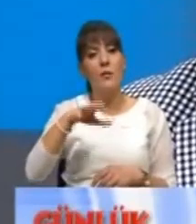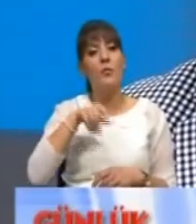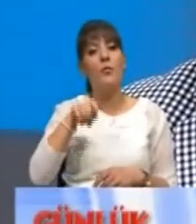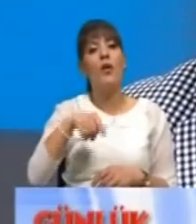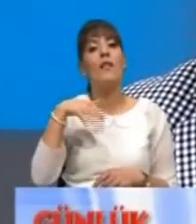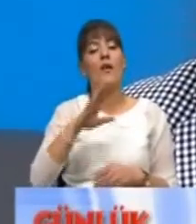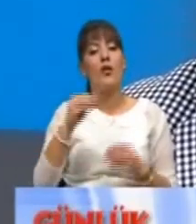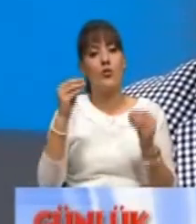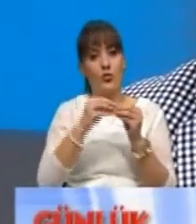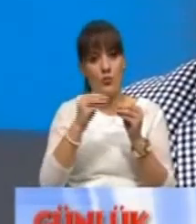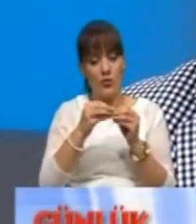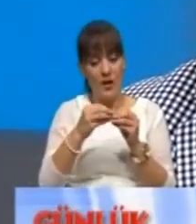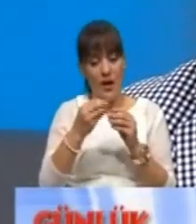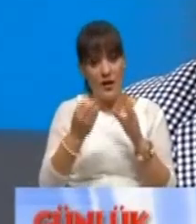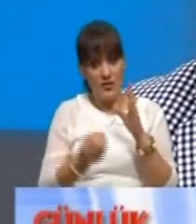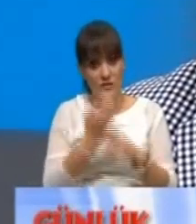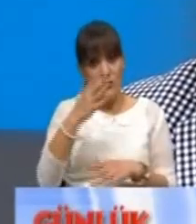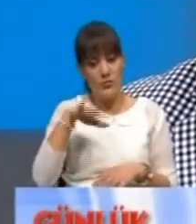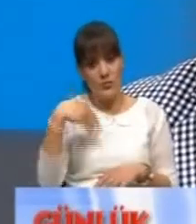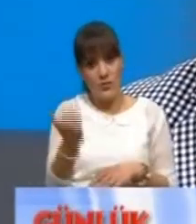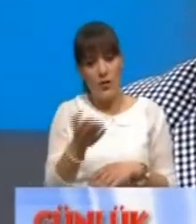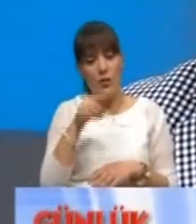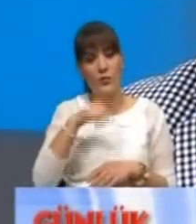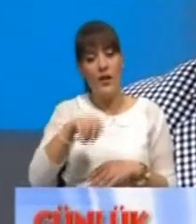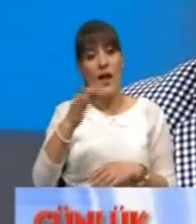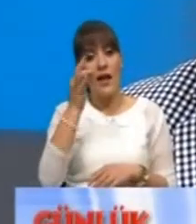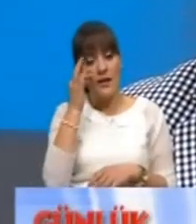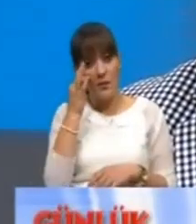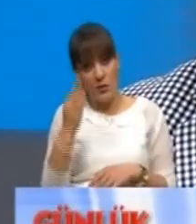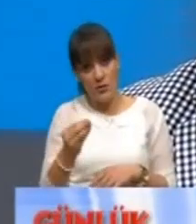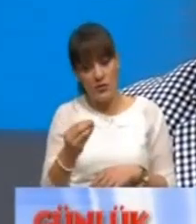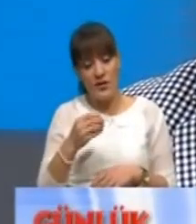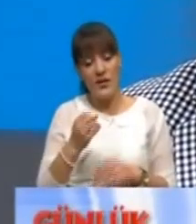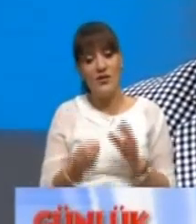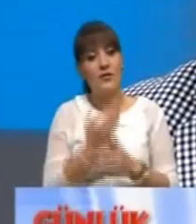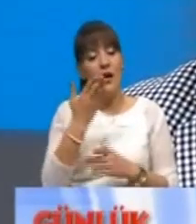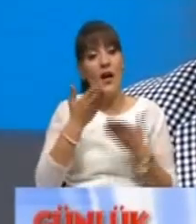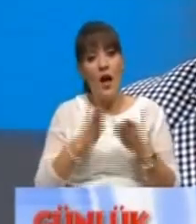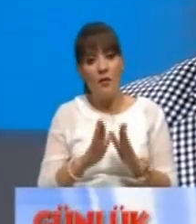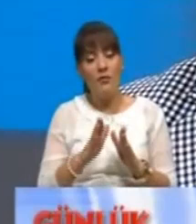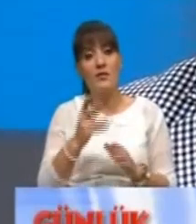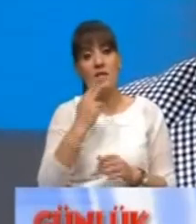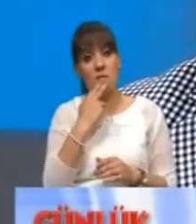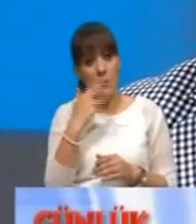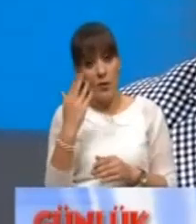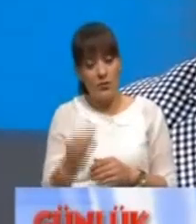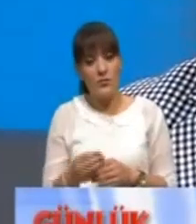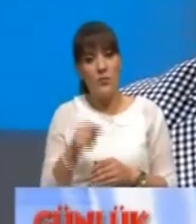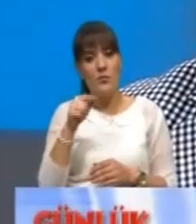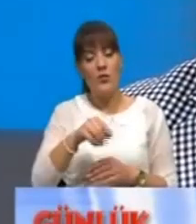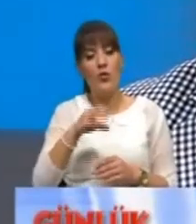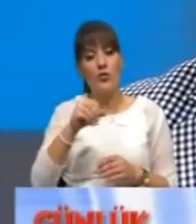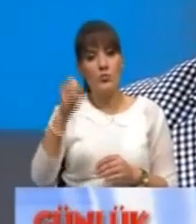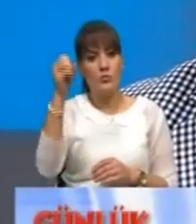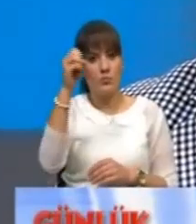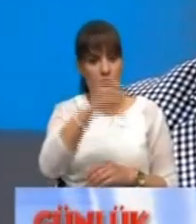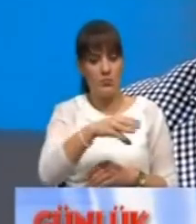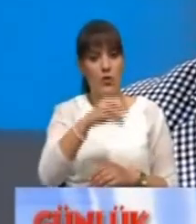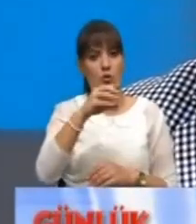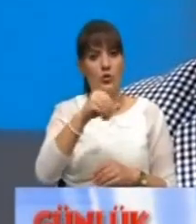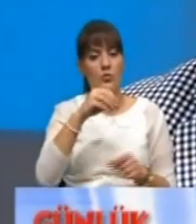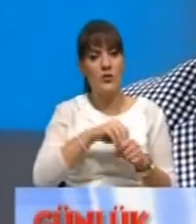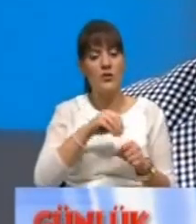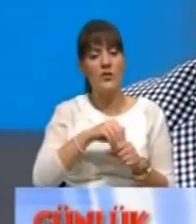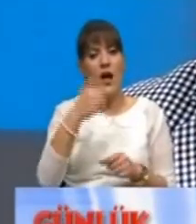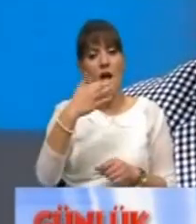değil. Yumurta döllendikten sonra bunların erkek mi olacak çıkan yavru, dişi mi olacak, kumun içine bırakılıyor. Kumun